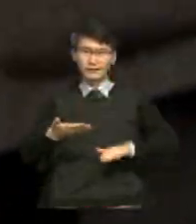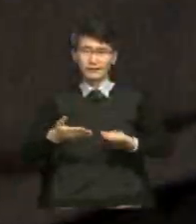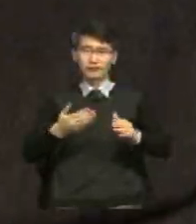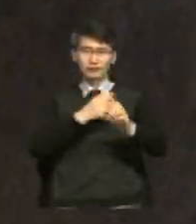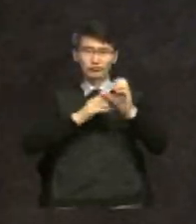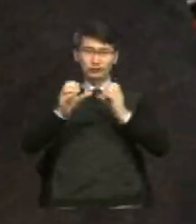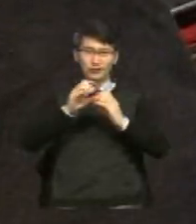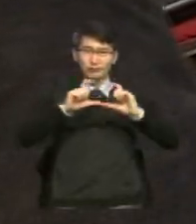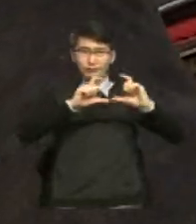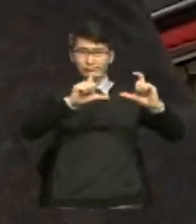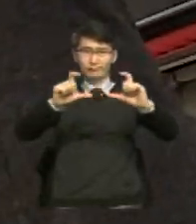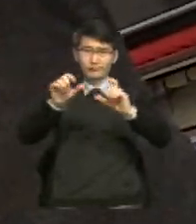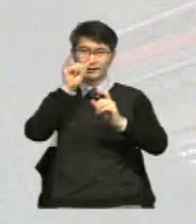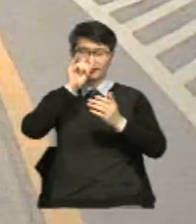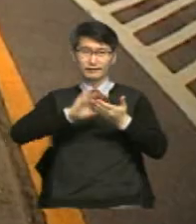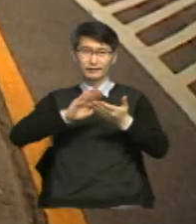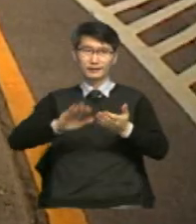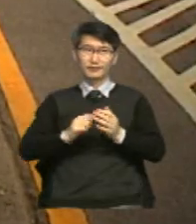개시도 예정하고 있습니다.